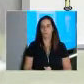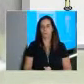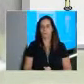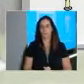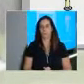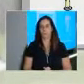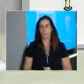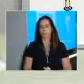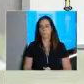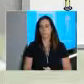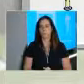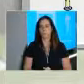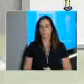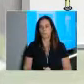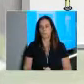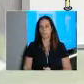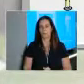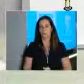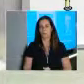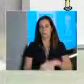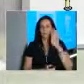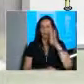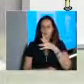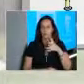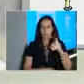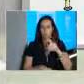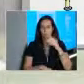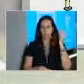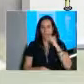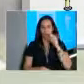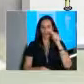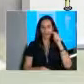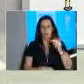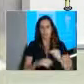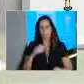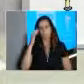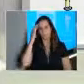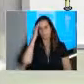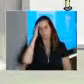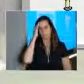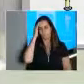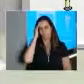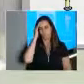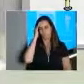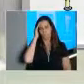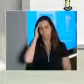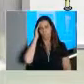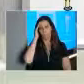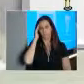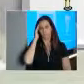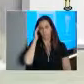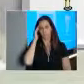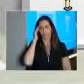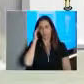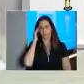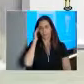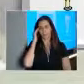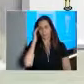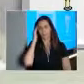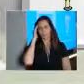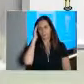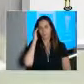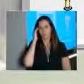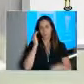באמת, זה ממורכר בצהוב, כל השעות של... לימודי יהדות והפריפריה